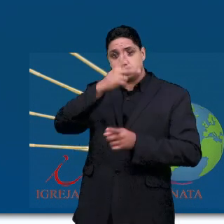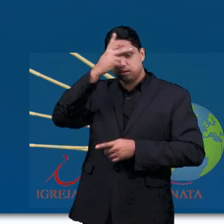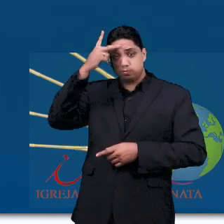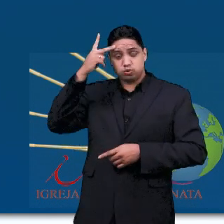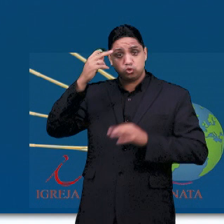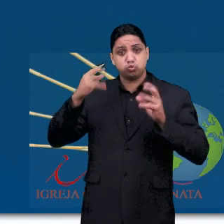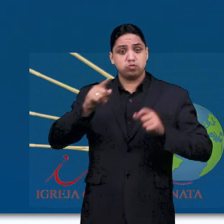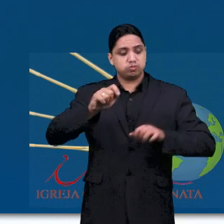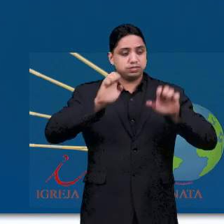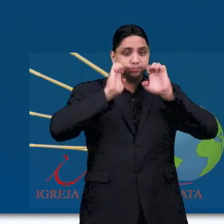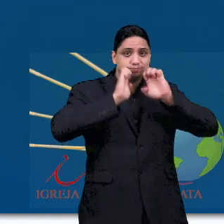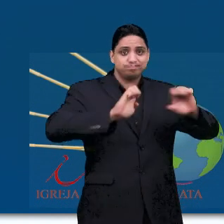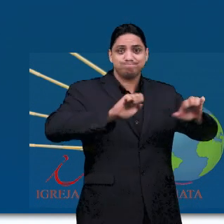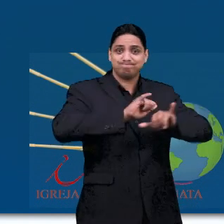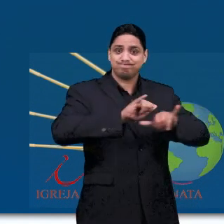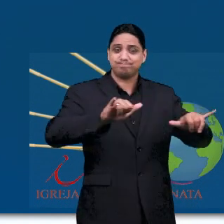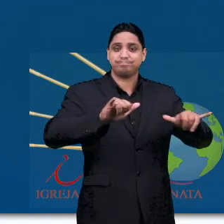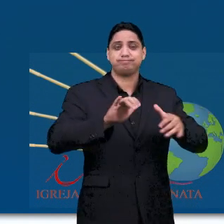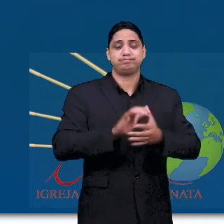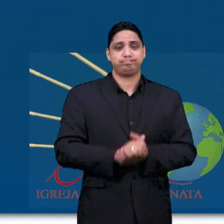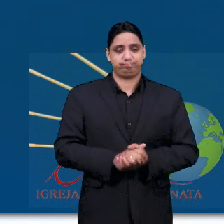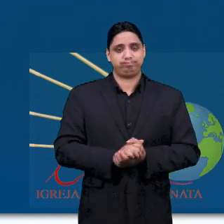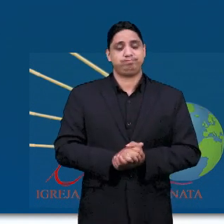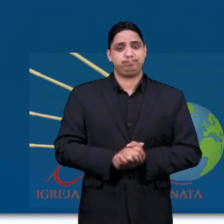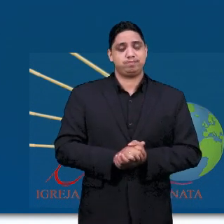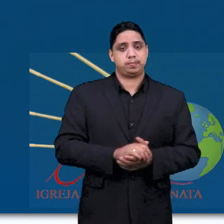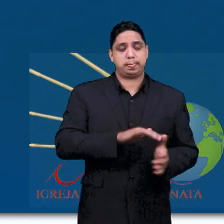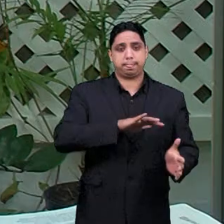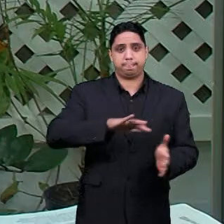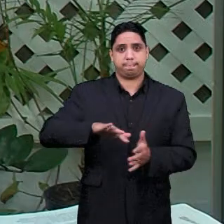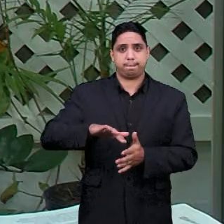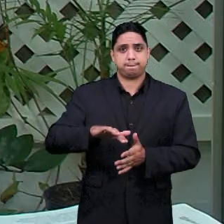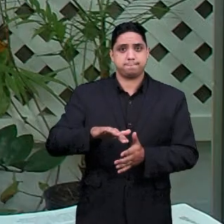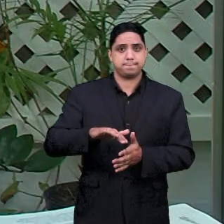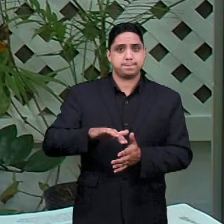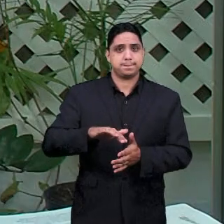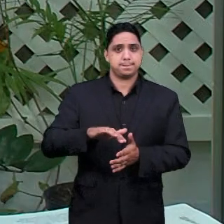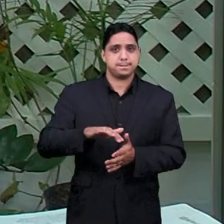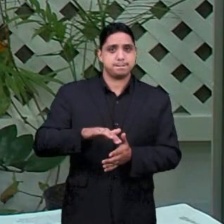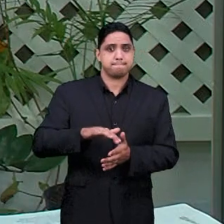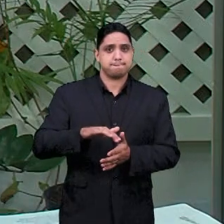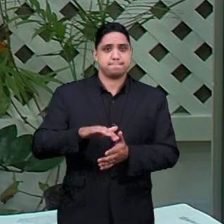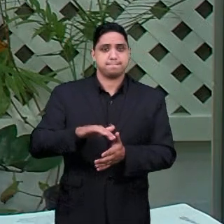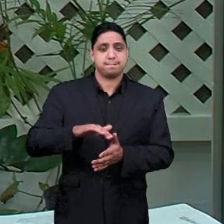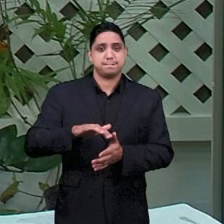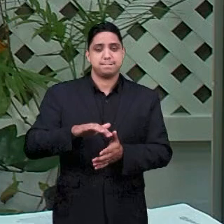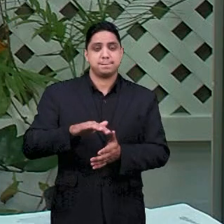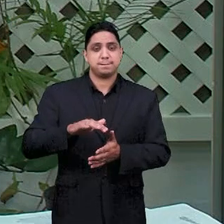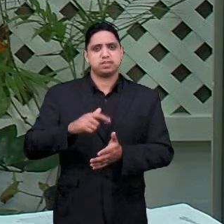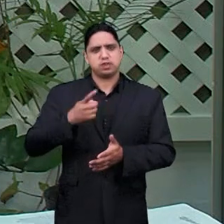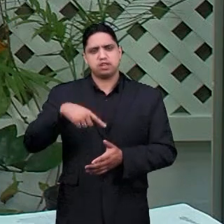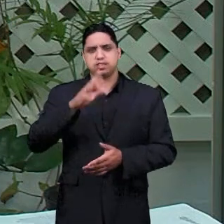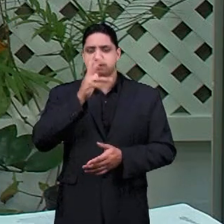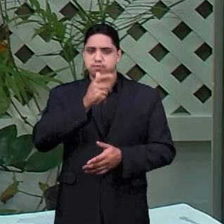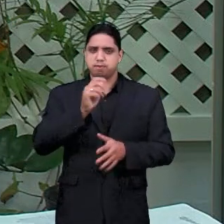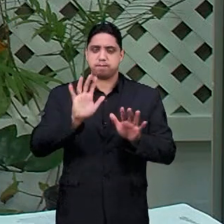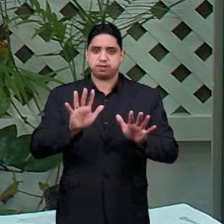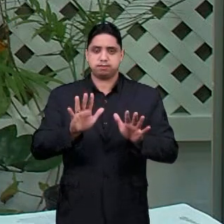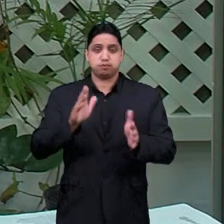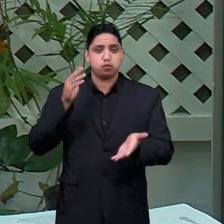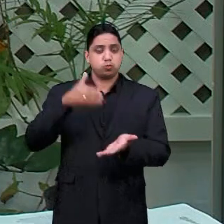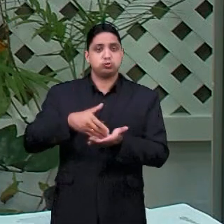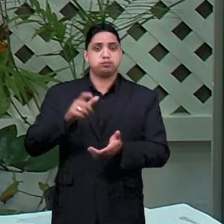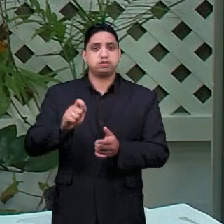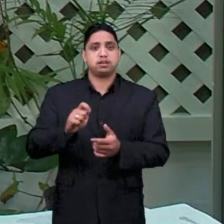qui t'écoutent. Mes frères, nous avons pris un peu plus de temps pour ce sujet. Mais pour finir, l'autre question, c'est